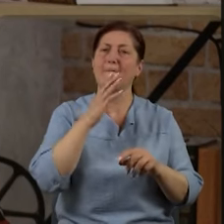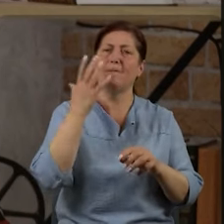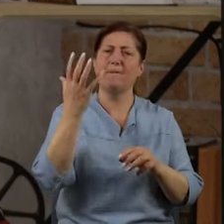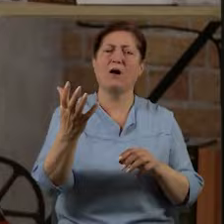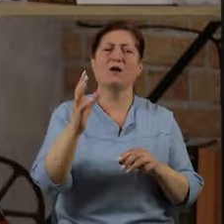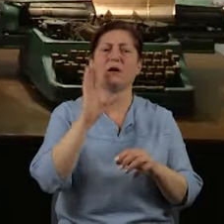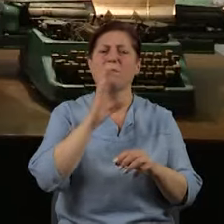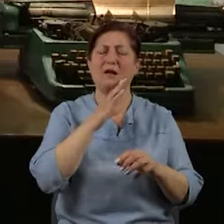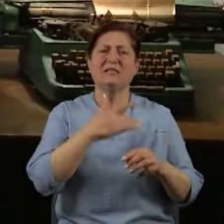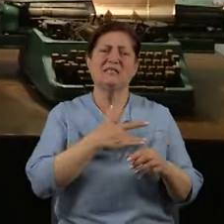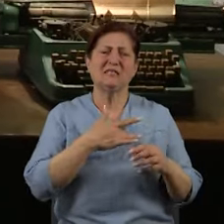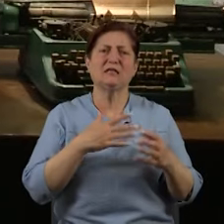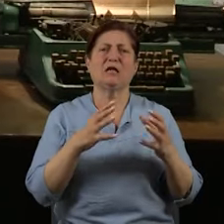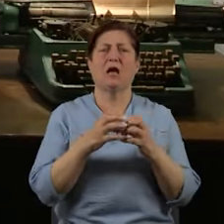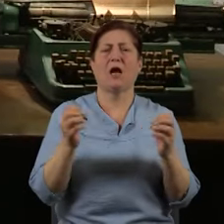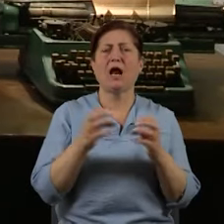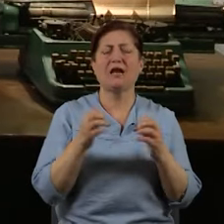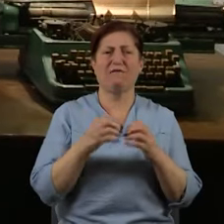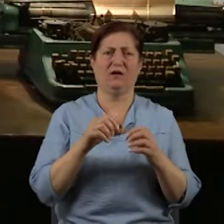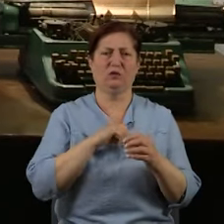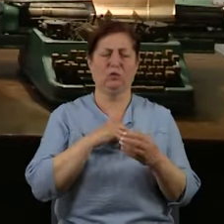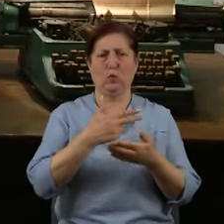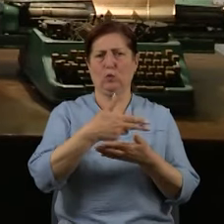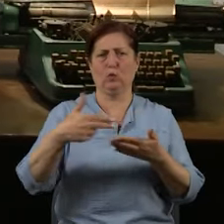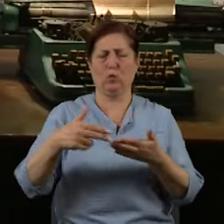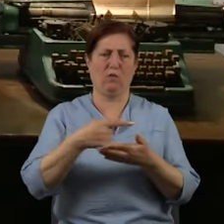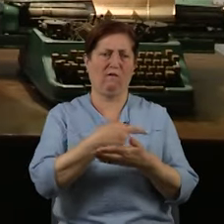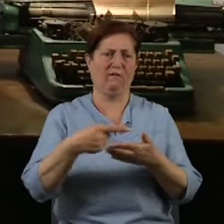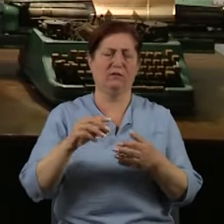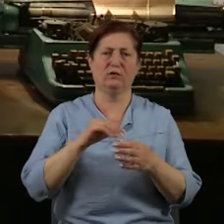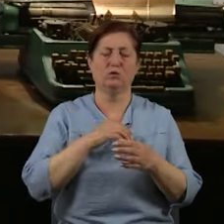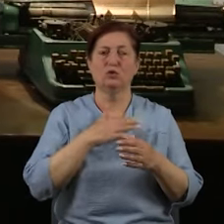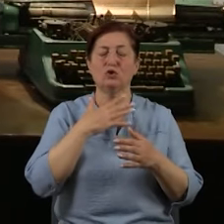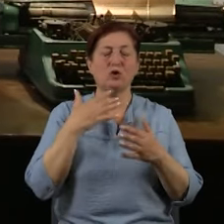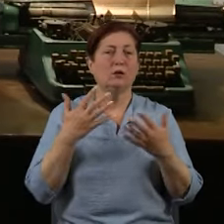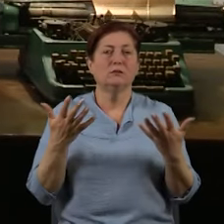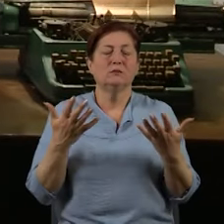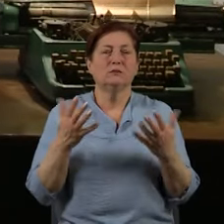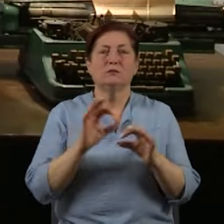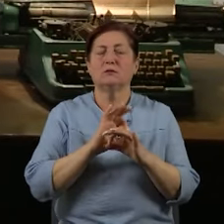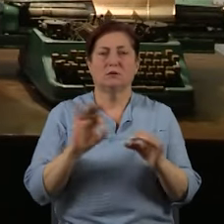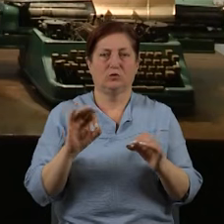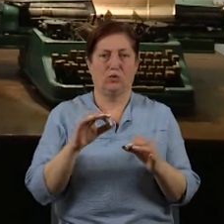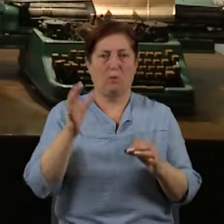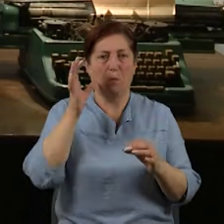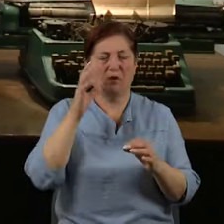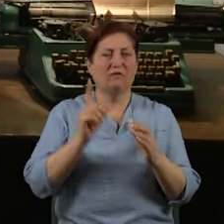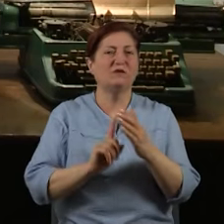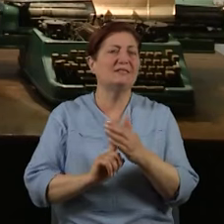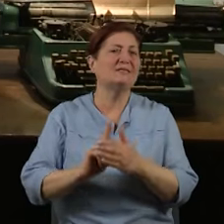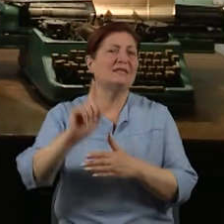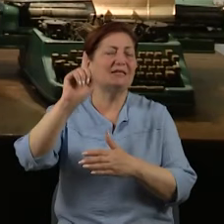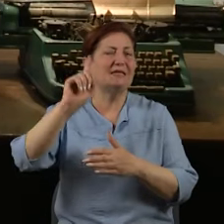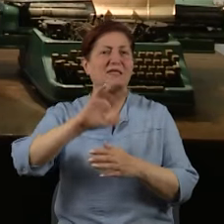իվանդեմ սիրտս քրքրված տողով սկսվող ցնցող, շատ ցնցող բանաստեղծությունն է, որտեղ ահա այդ տիեզերական